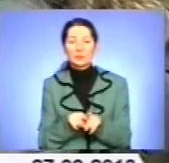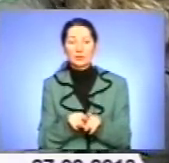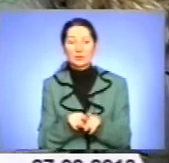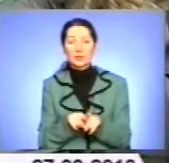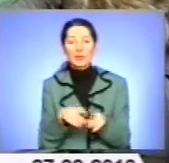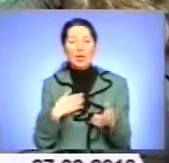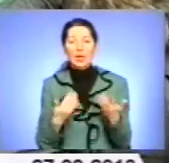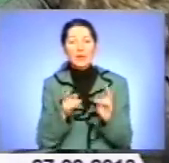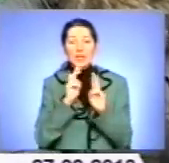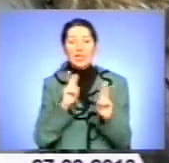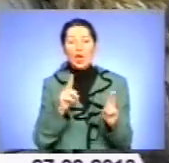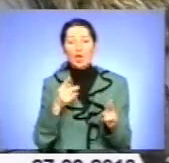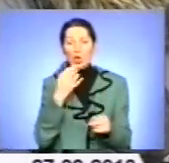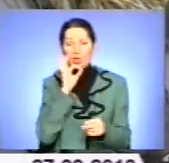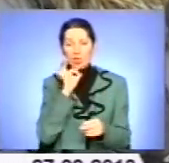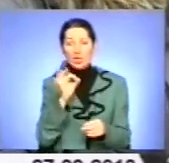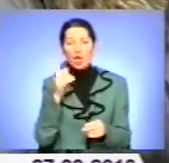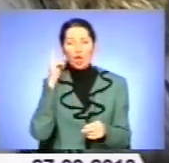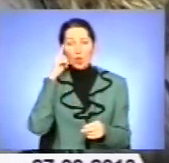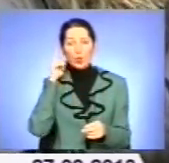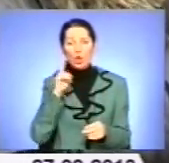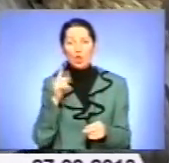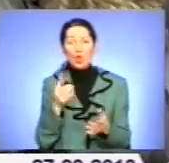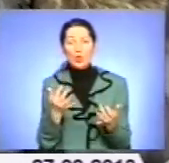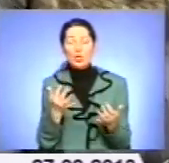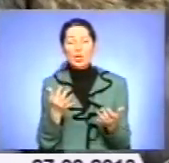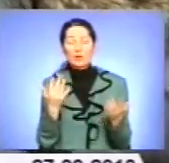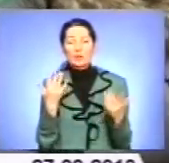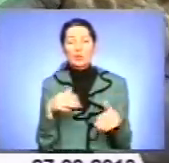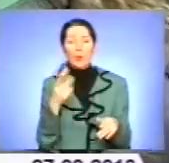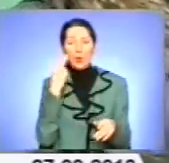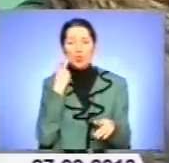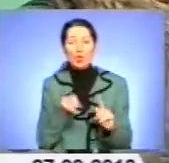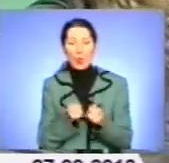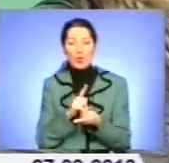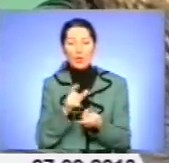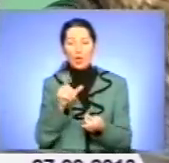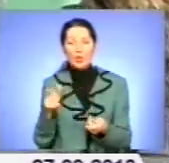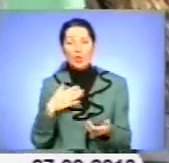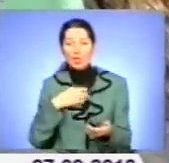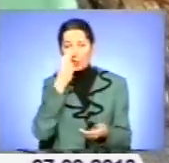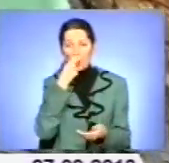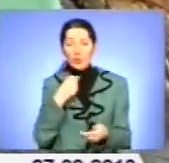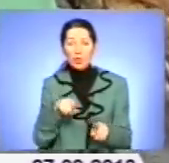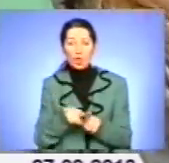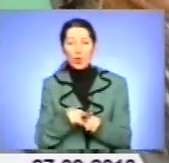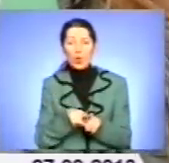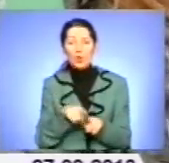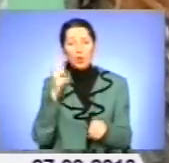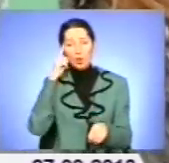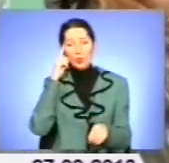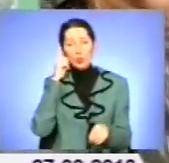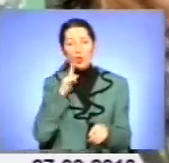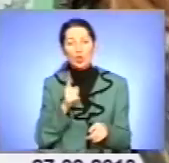Я навіть не знаю, що вам сказати. Ну, думаю, що оскільки вже постійно переводили годинники, то люди вже наші привикли до такого, то думаю, що